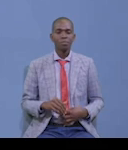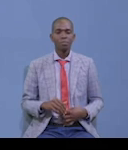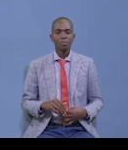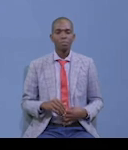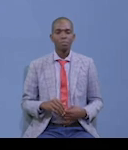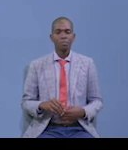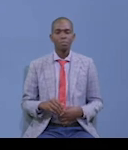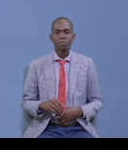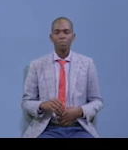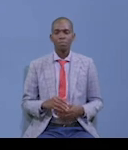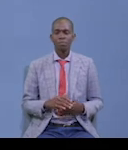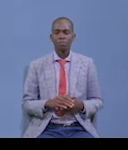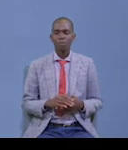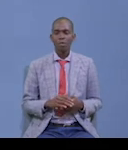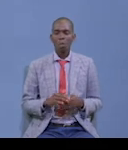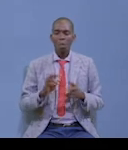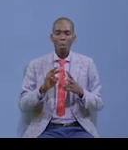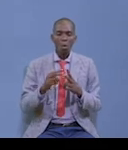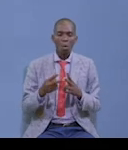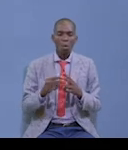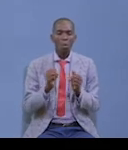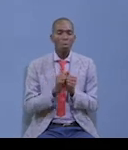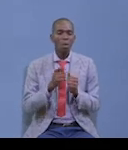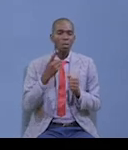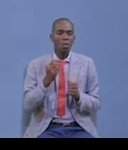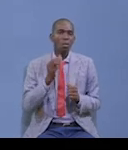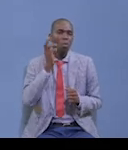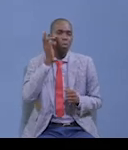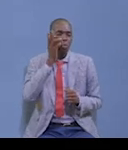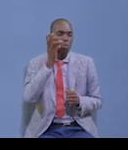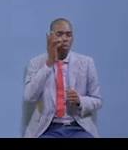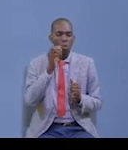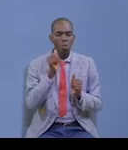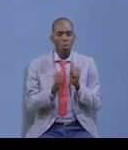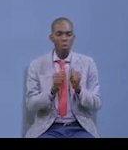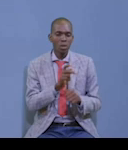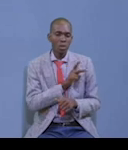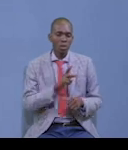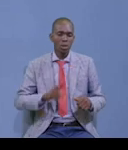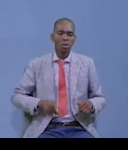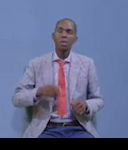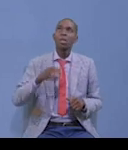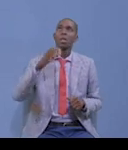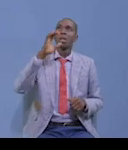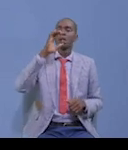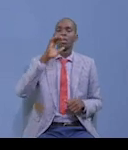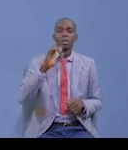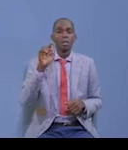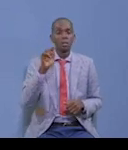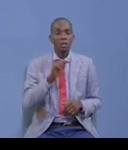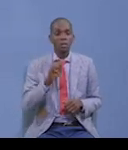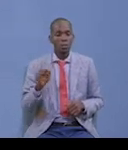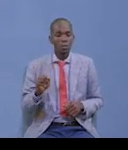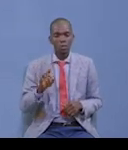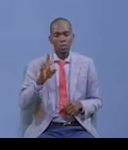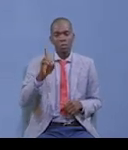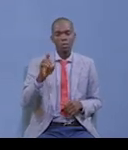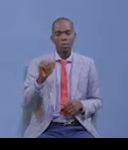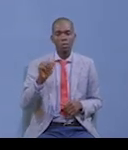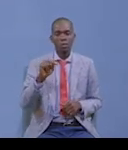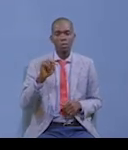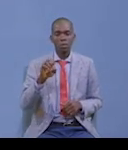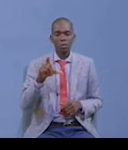ప్రతిష్టను మార్చుకోలేదు. No, the wine which he drank. అతని చే ద్రాక్షరస పానీయం కోసం. Therefore he requested of